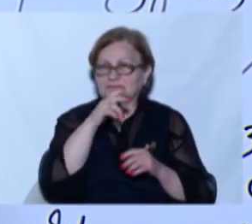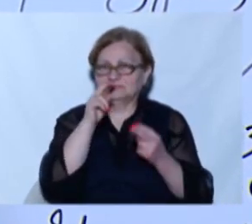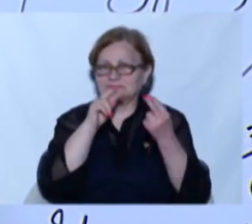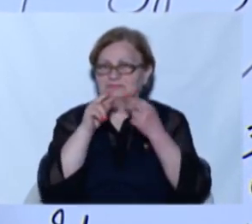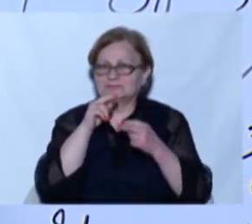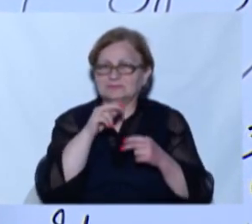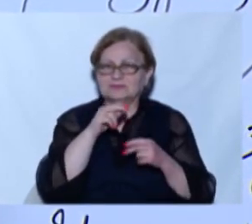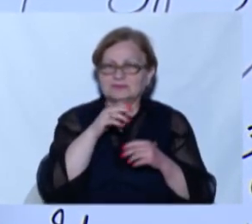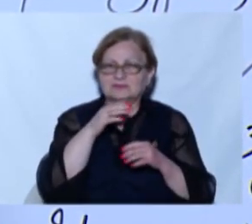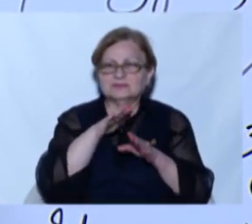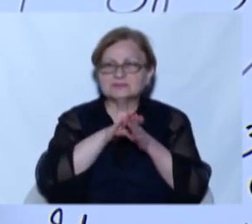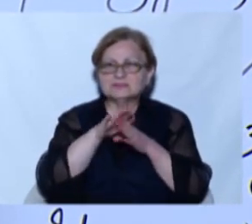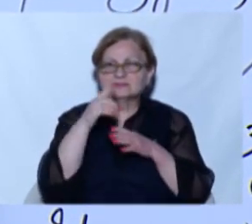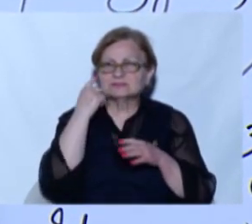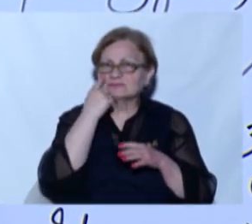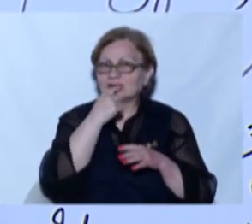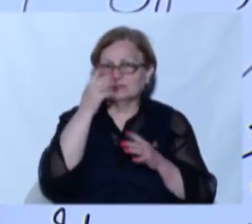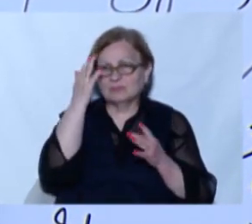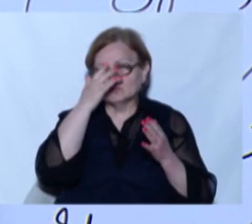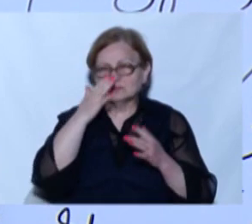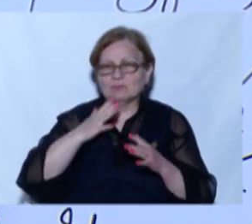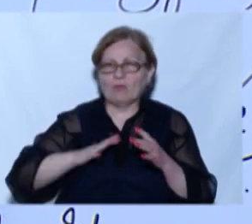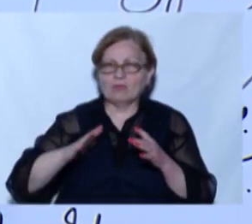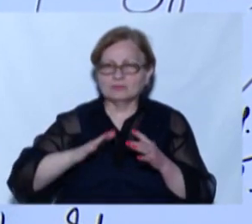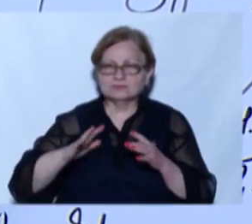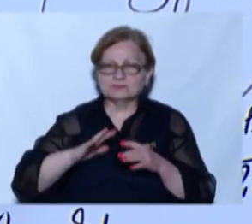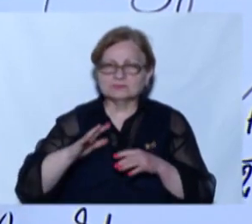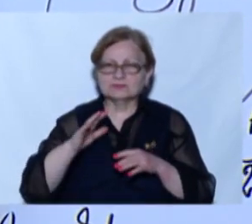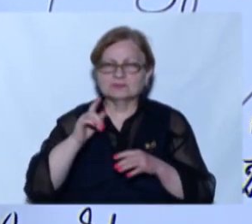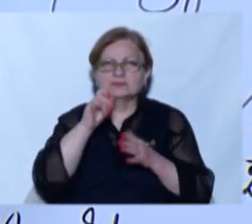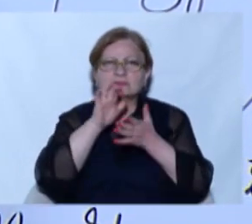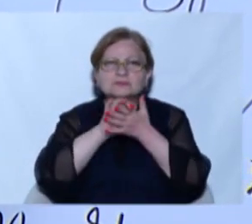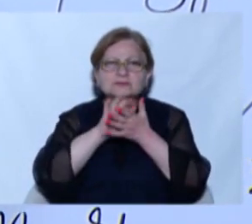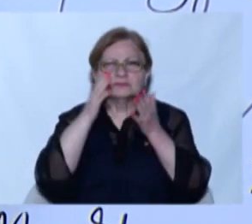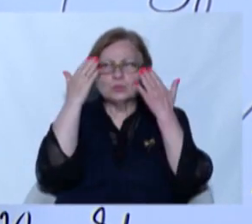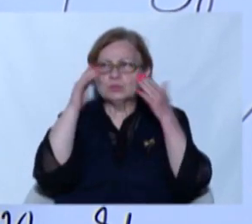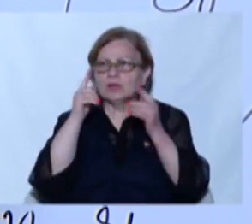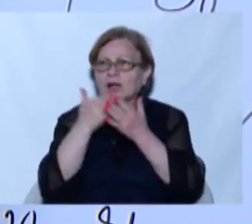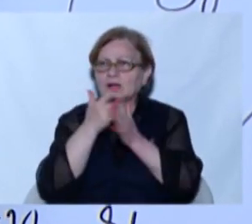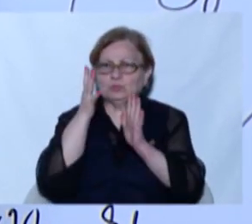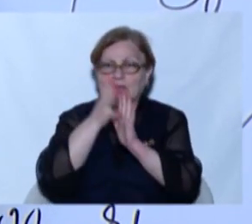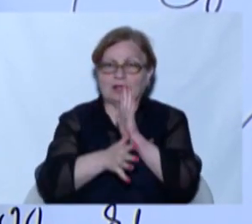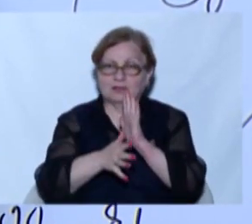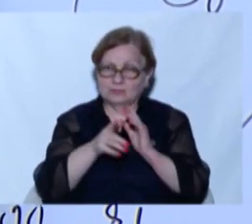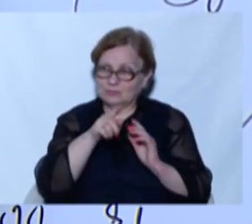სავსეს ოცნებით, მოლოდინით, შეუცნობელის შეცნობის სურვილით.